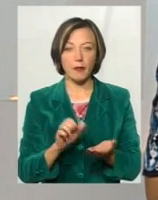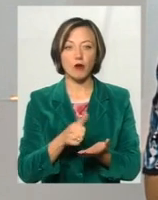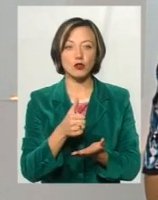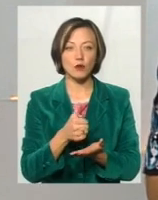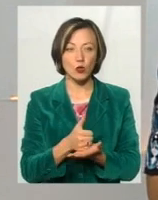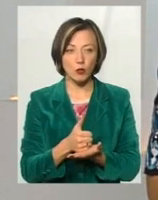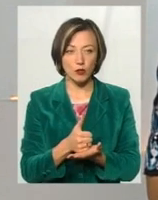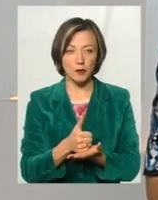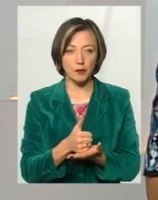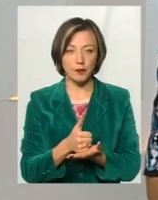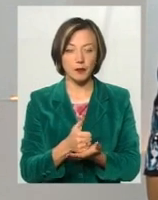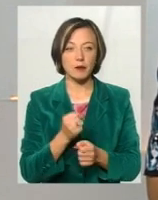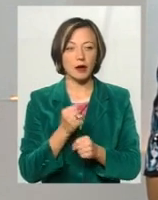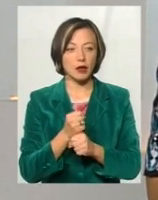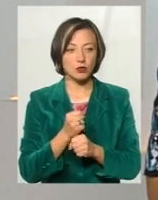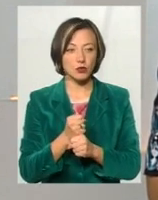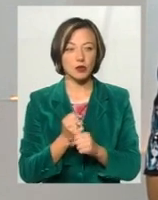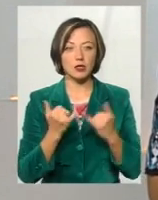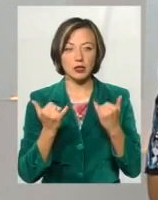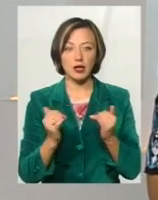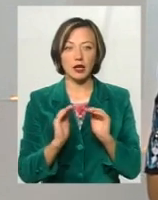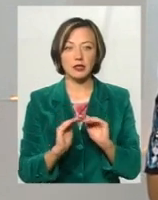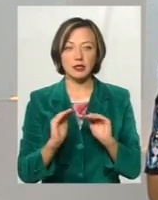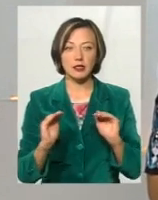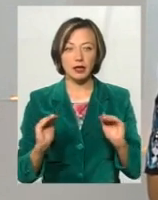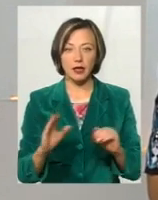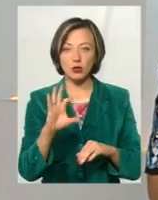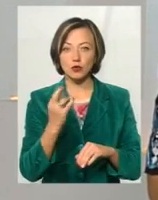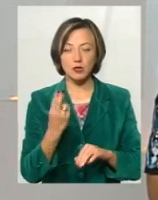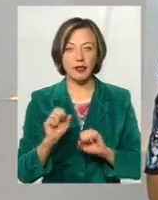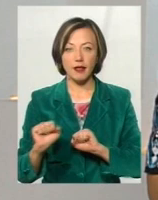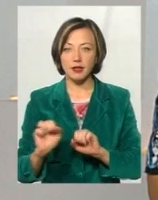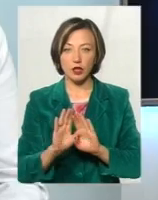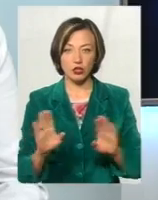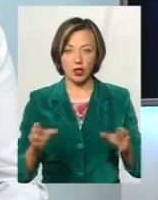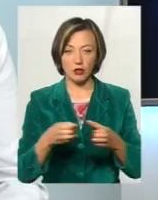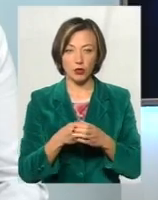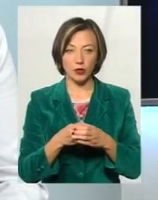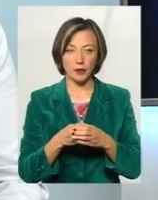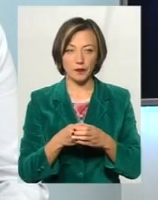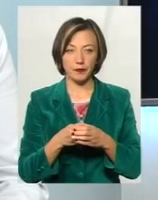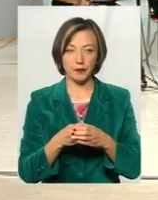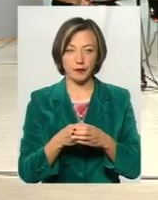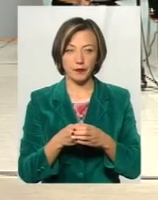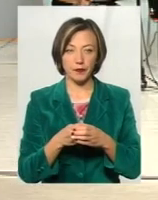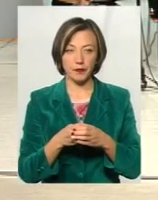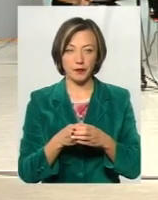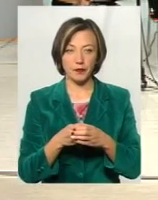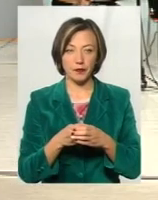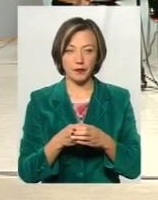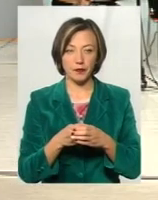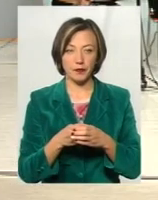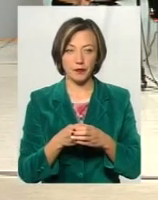основному функціонують для дітей соціально незахищених категорій. Скажіть, пане